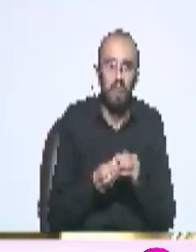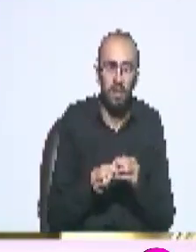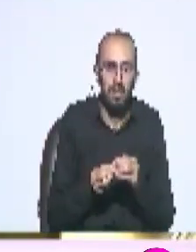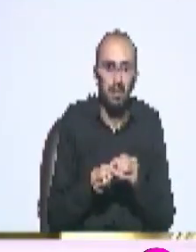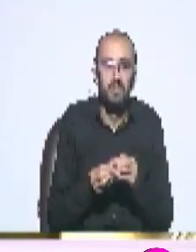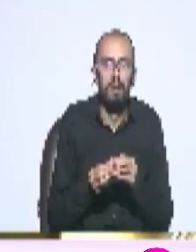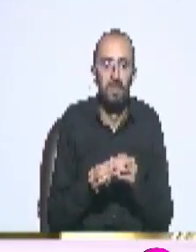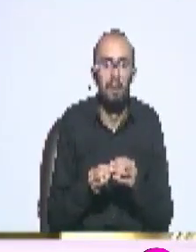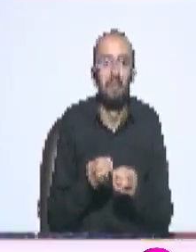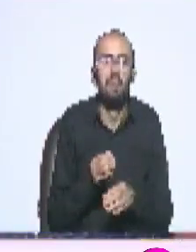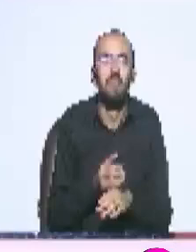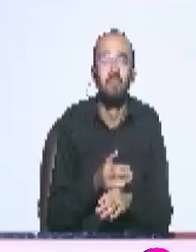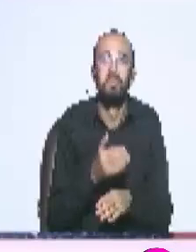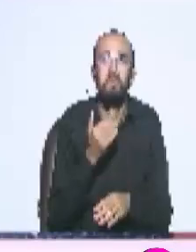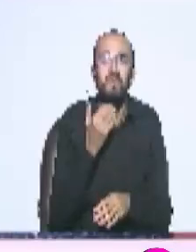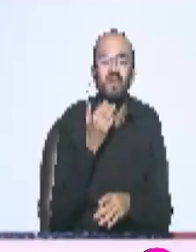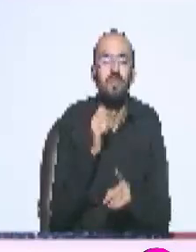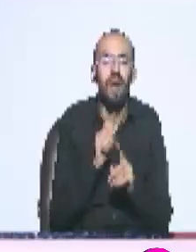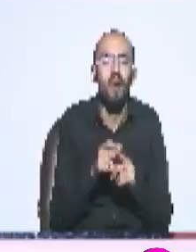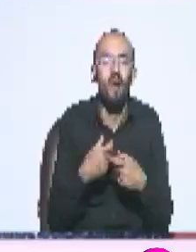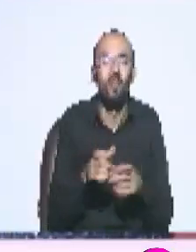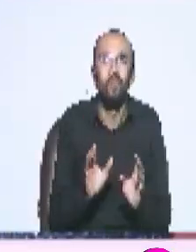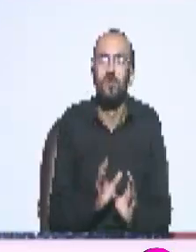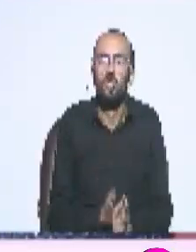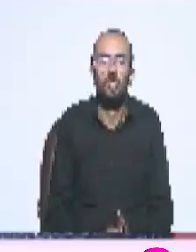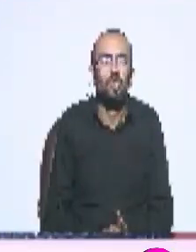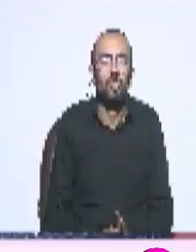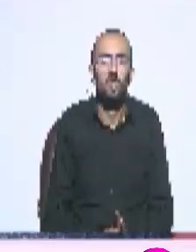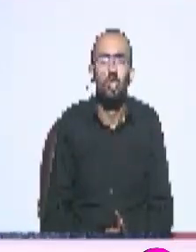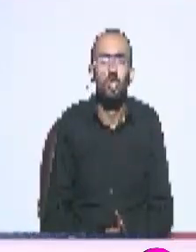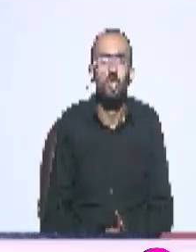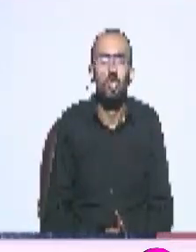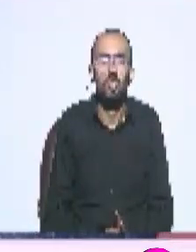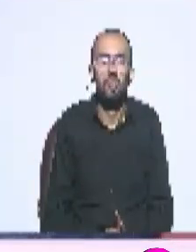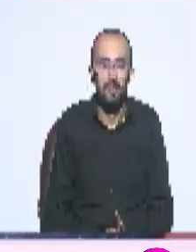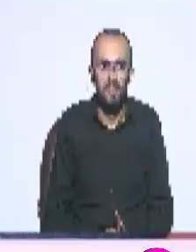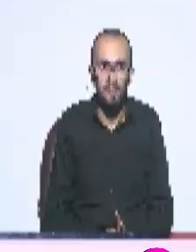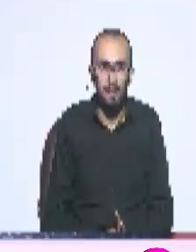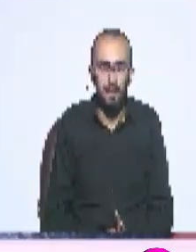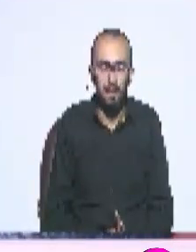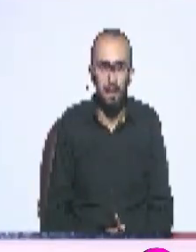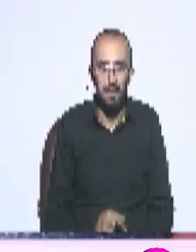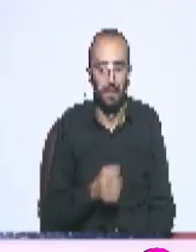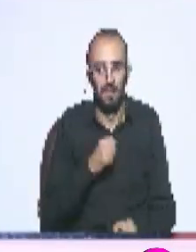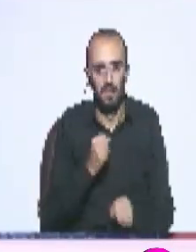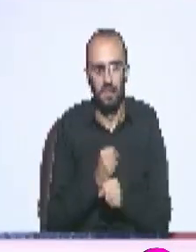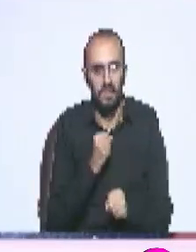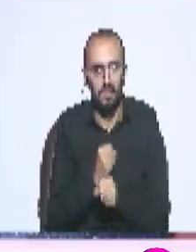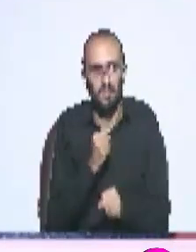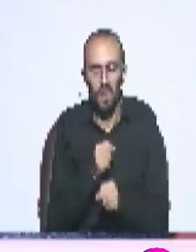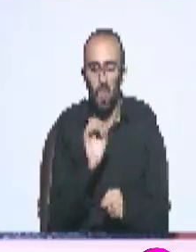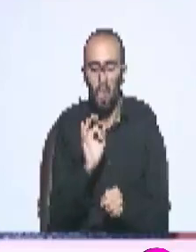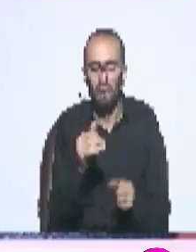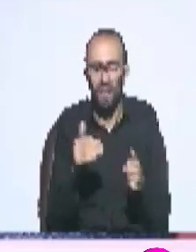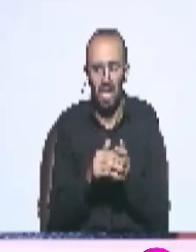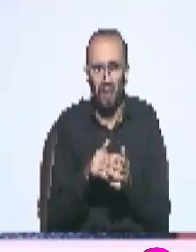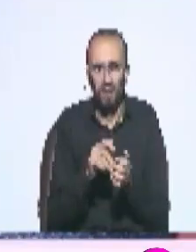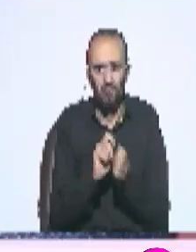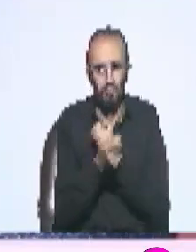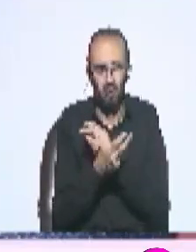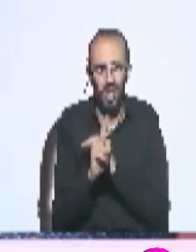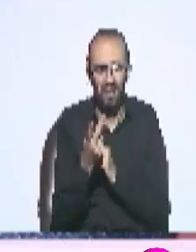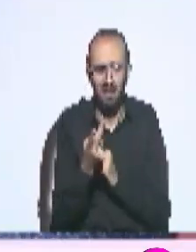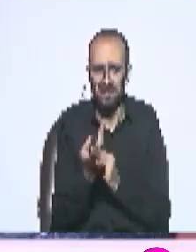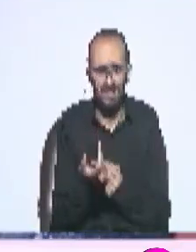والمجهود ما فيش حاجه هتتصلح لوحدها انا هفضل اعمل نفسي اللي انا بعمل بعمله واستنى نتيجه مختلفه ده مش منطقي